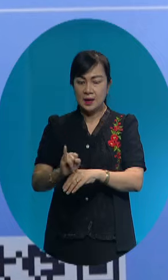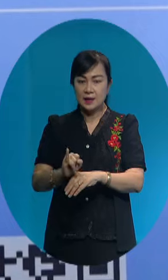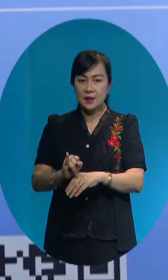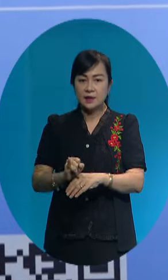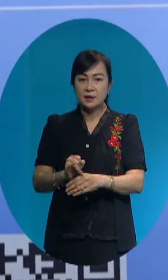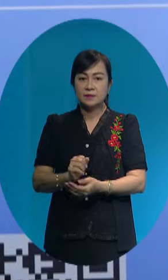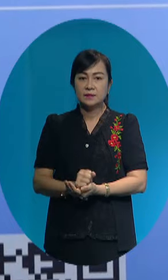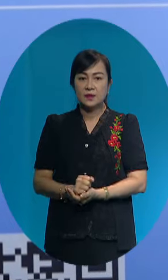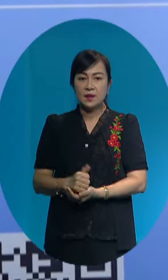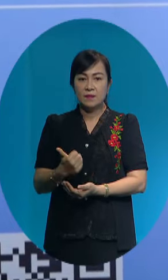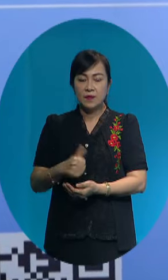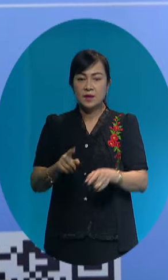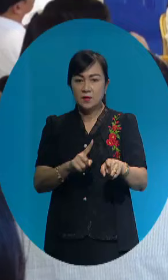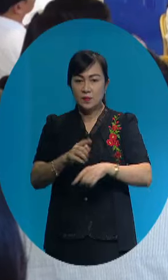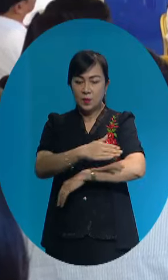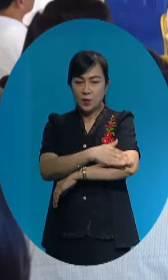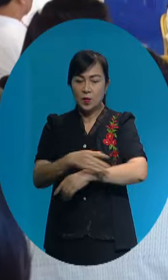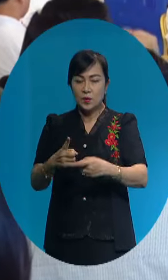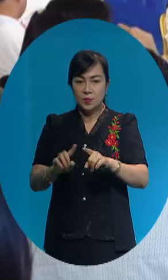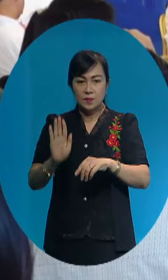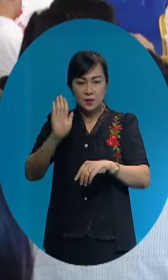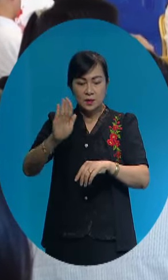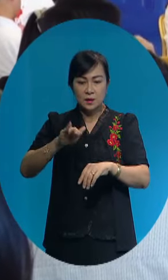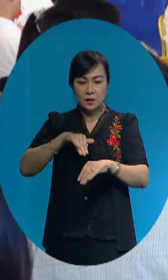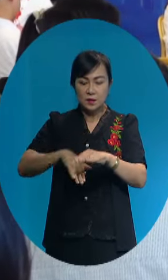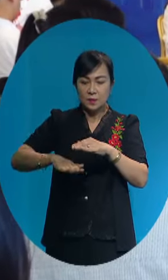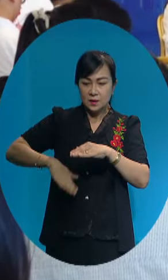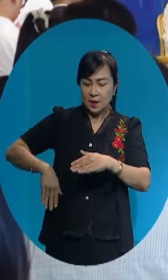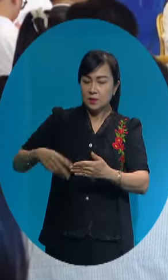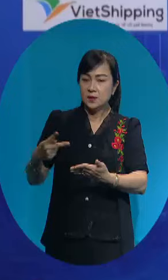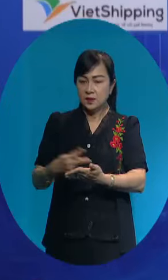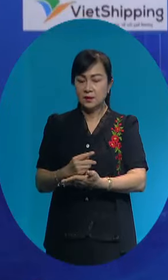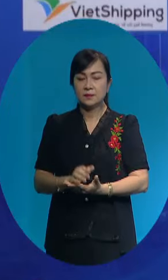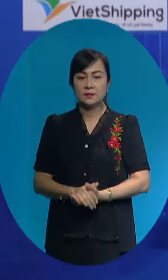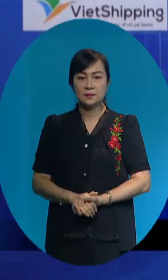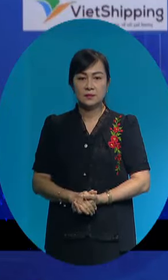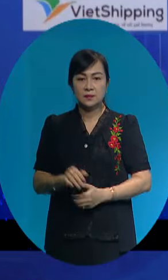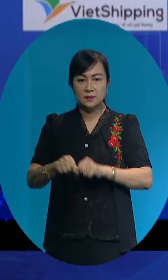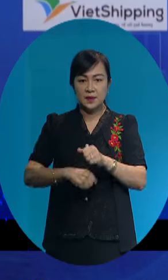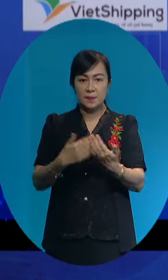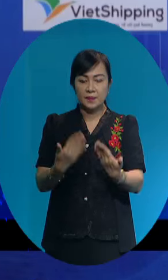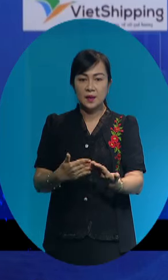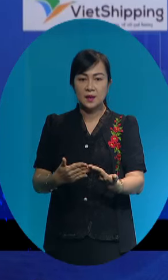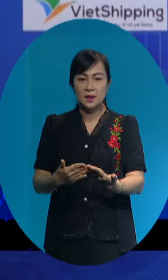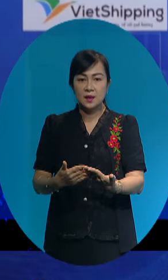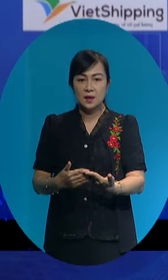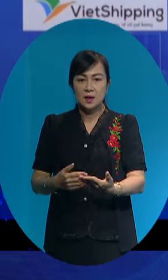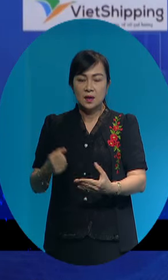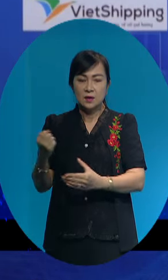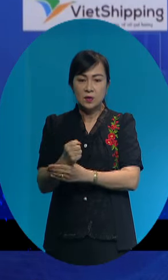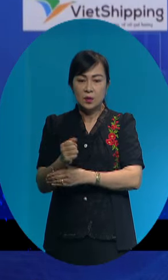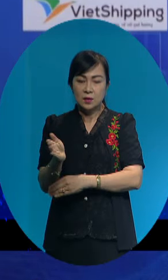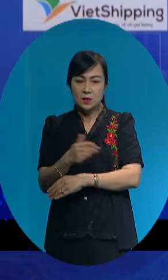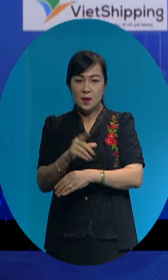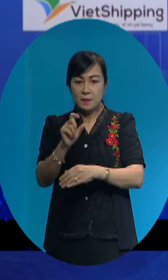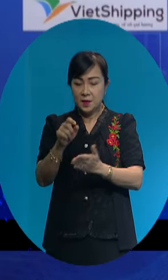thủ tục visa cũng như các dịch vụ hỗ trợ doanh nghiệp trước trong và sau sự kiện và năm nay quy mô sẽ lớn hơn năm ngoái gấp 10